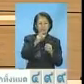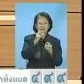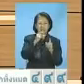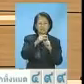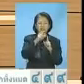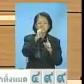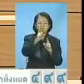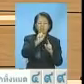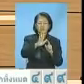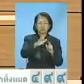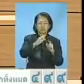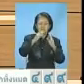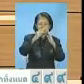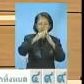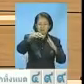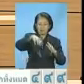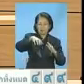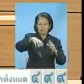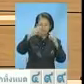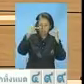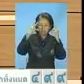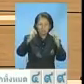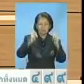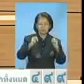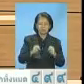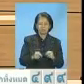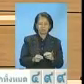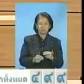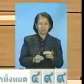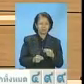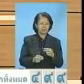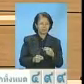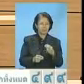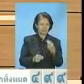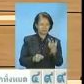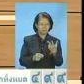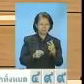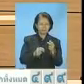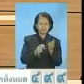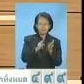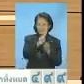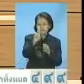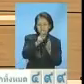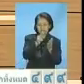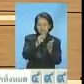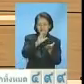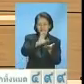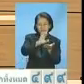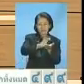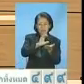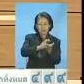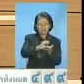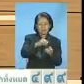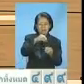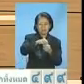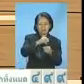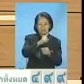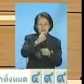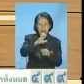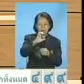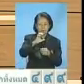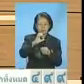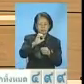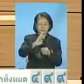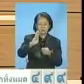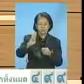ของสำนักนายกได้เลยฮะเรื่องที่สามท่านครับการใช้งบประมาณใน100บาทท่านฟังให้ดีน